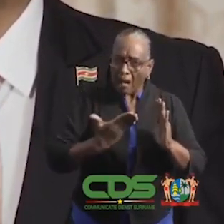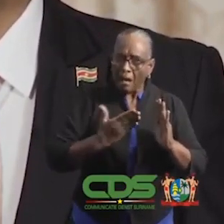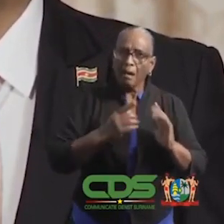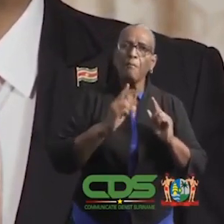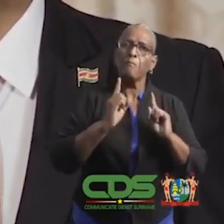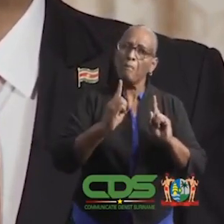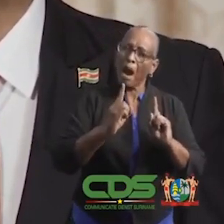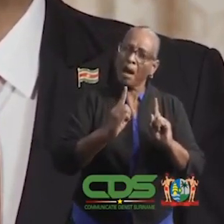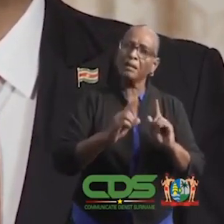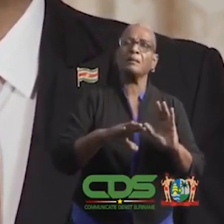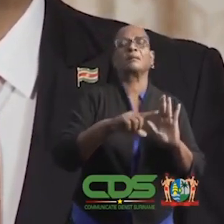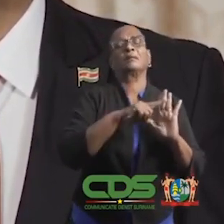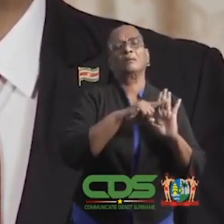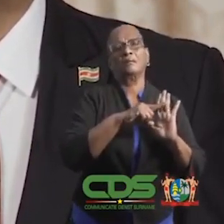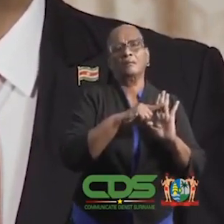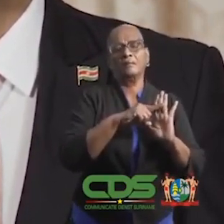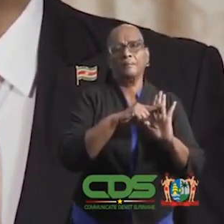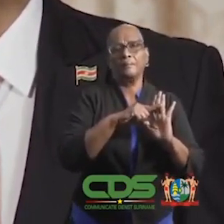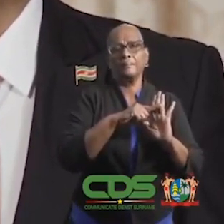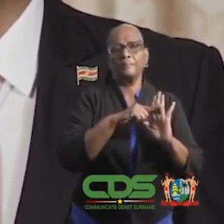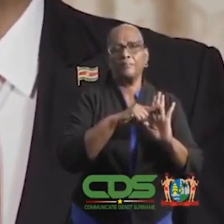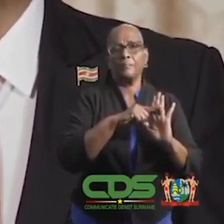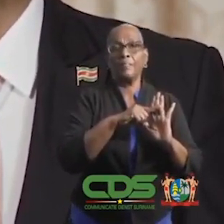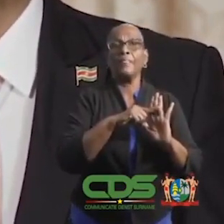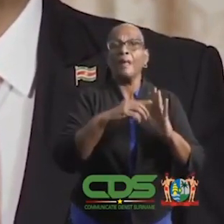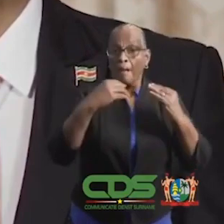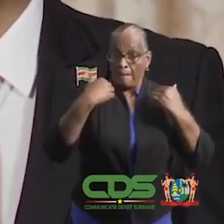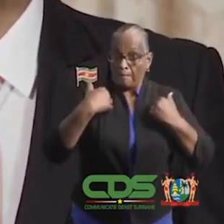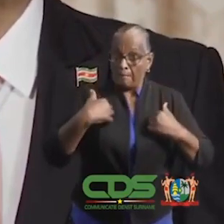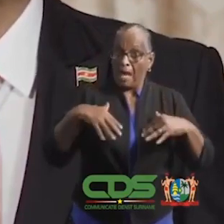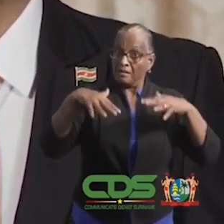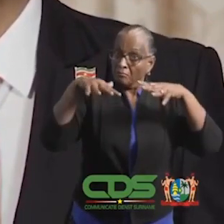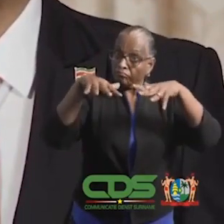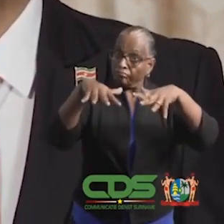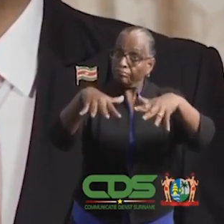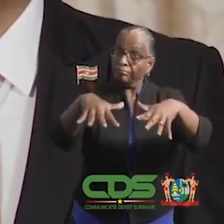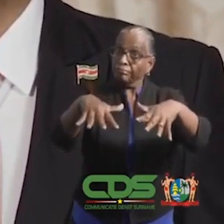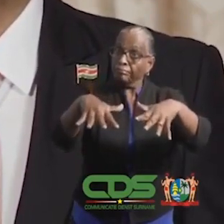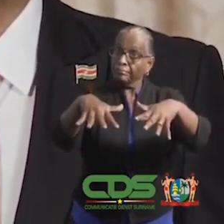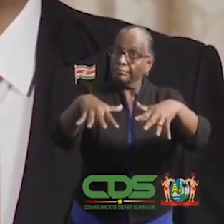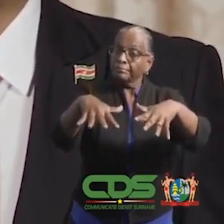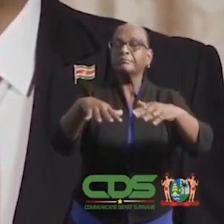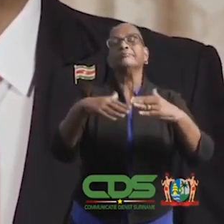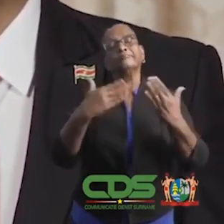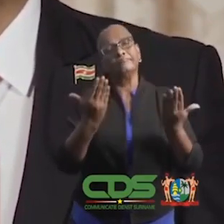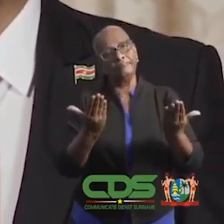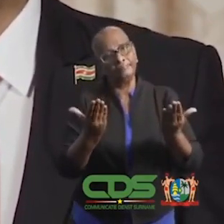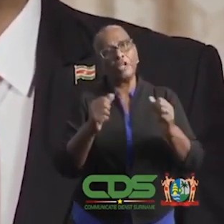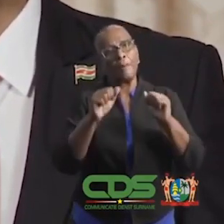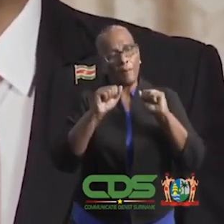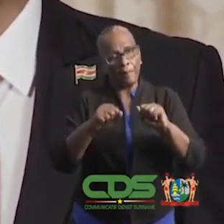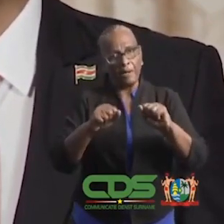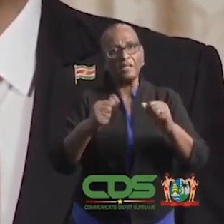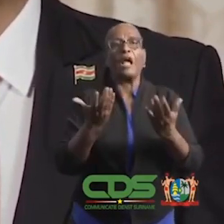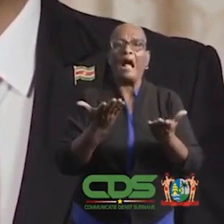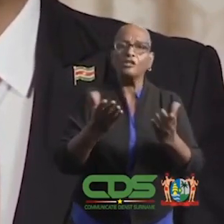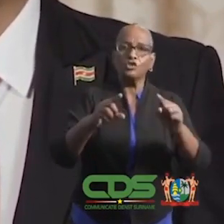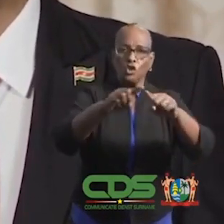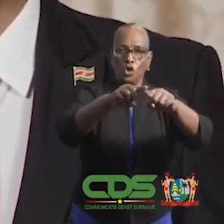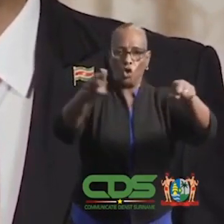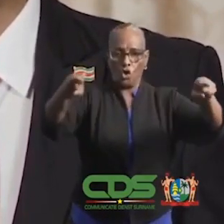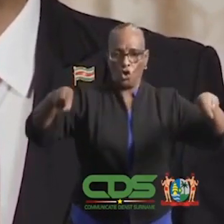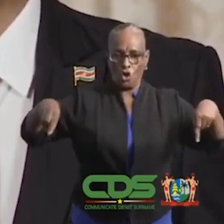inachtneming van de volgende voorwaarden. Het aantal toegestane aanwezige personen wordt bepaald door de beschikbare capaciteit